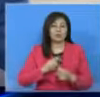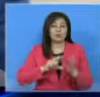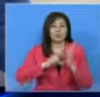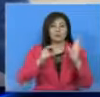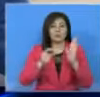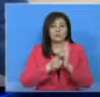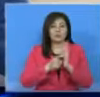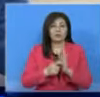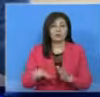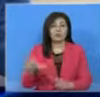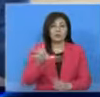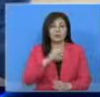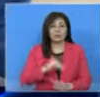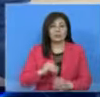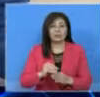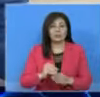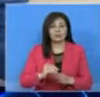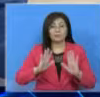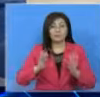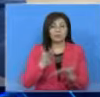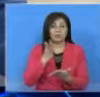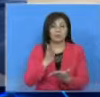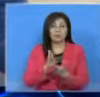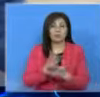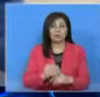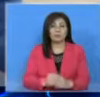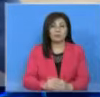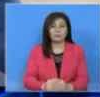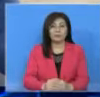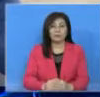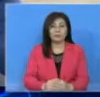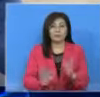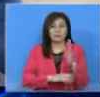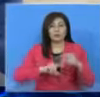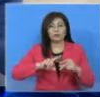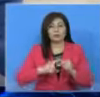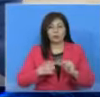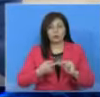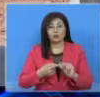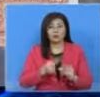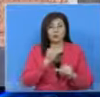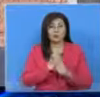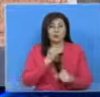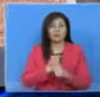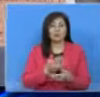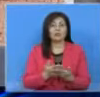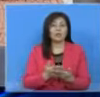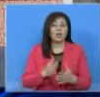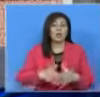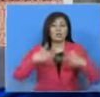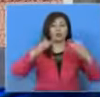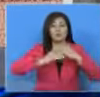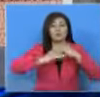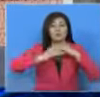көтерілетіні, бүткіл жаңа спортпен айналысатын барлық мүмкіндіктер осы соңғы технологиямен осы спорт залдың ішінде қарастырылған. Ат шаптырымдай аумақты